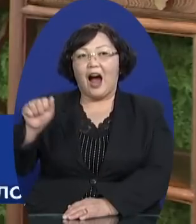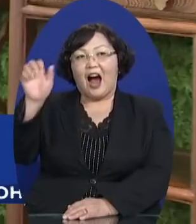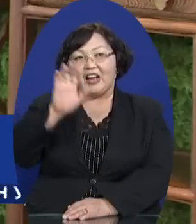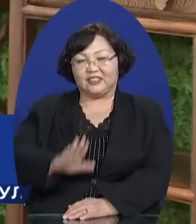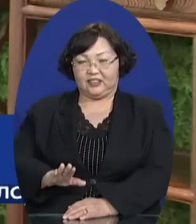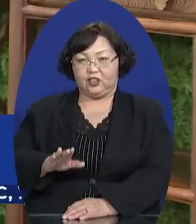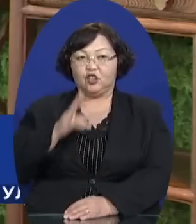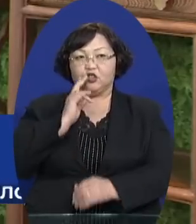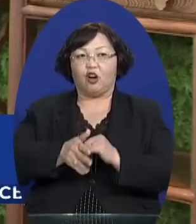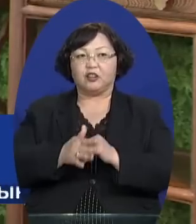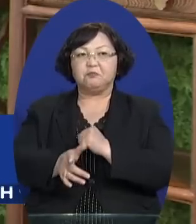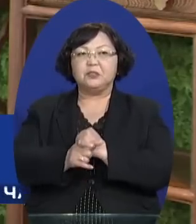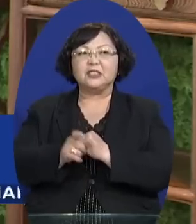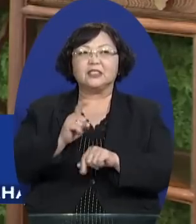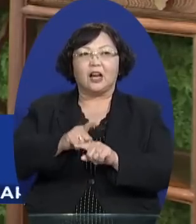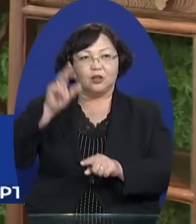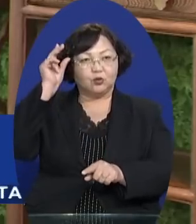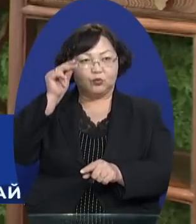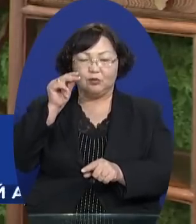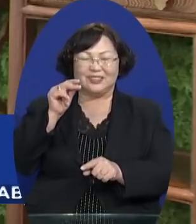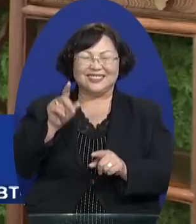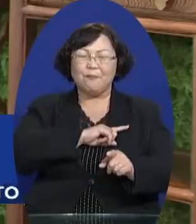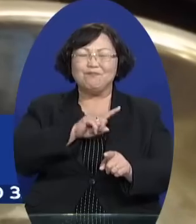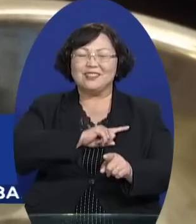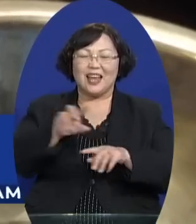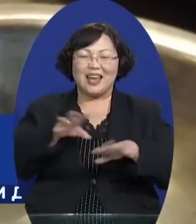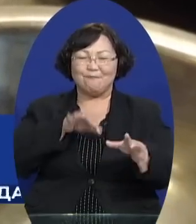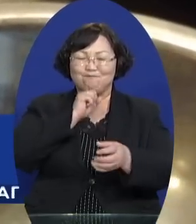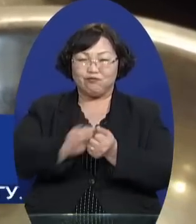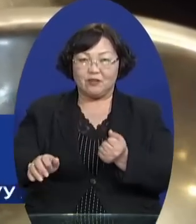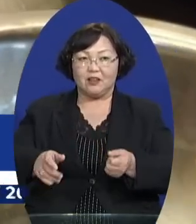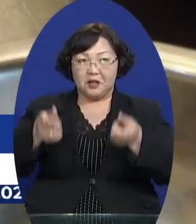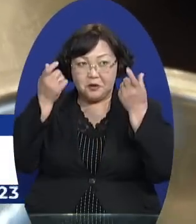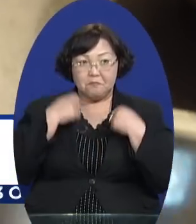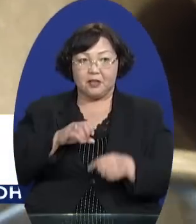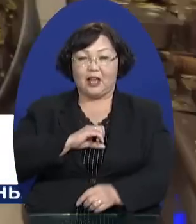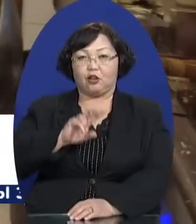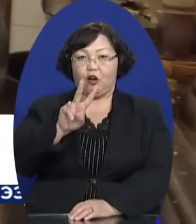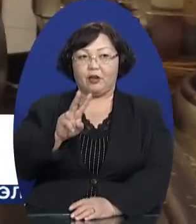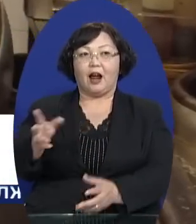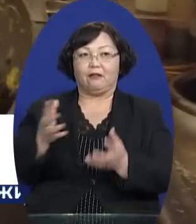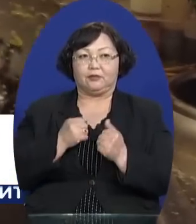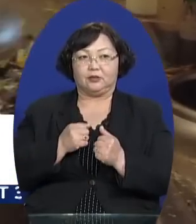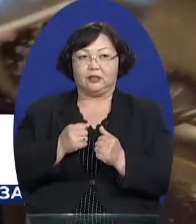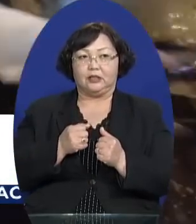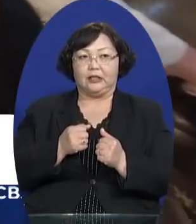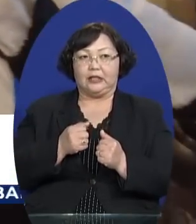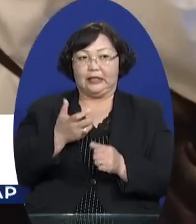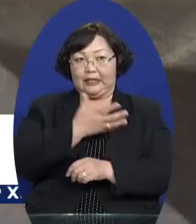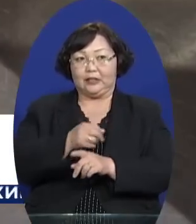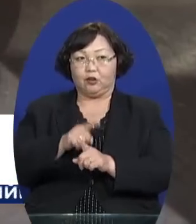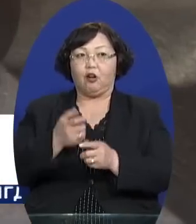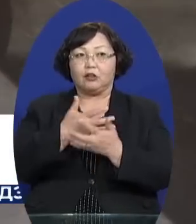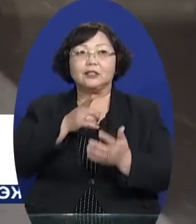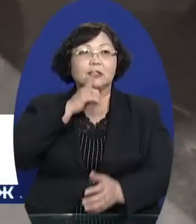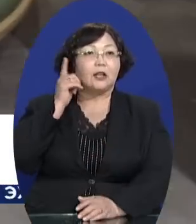2 медальтай ирсэн. Тэгэд маш одоо ирээдүйтэй. Одоо бол бас Тэнгэр маань маш олон залуучуудыг өөрийнхөө араас ингээд сургаад явж байгаа.